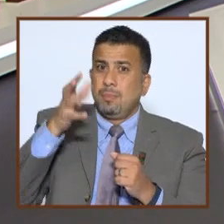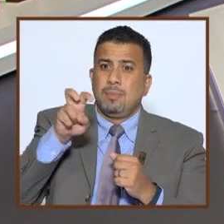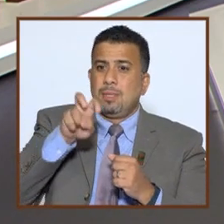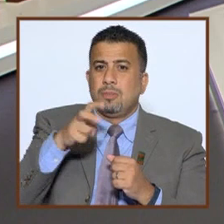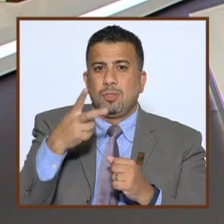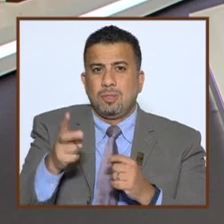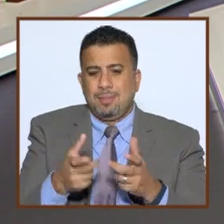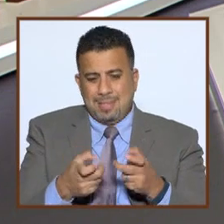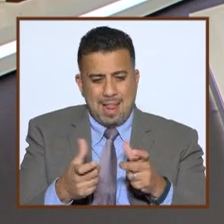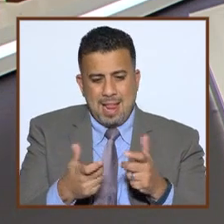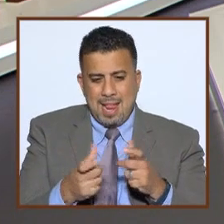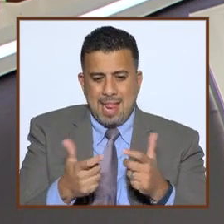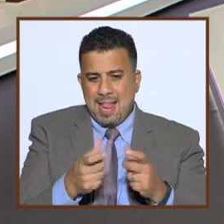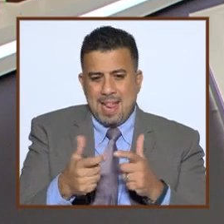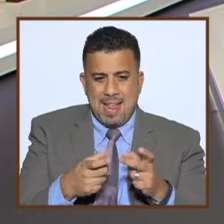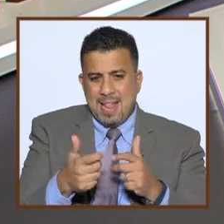العاب الالكترونيه